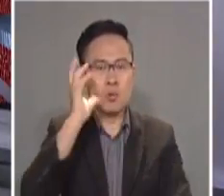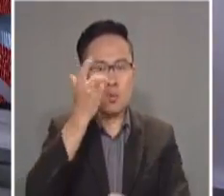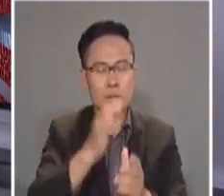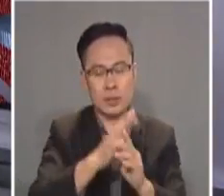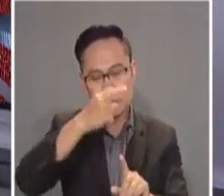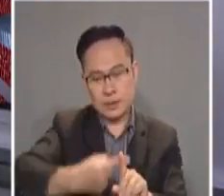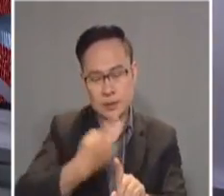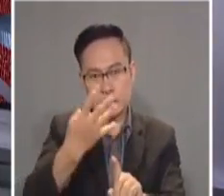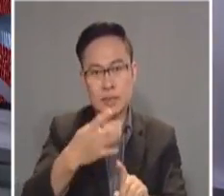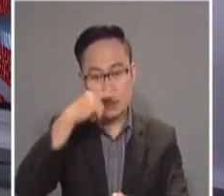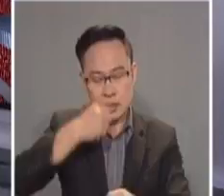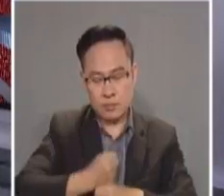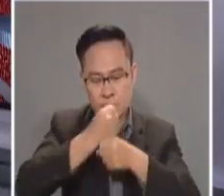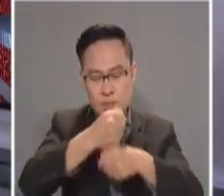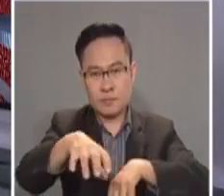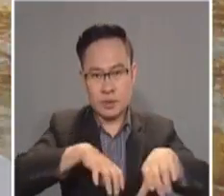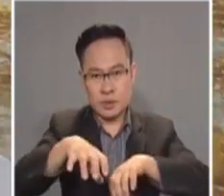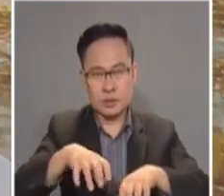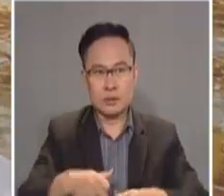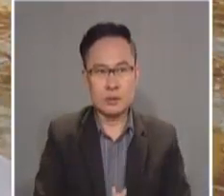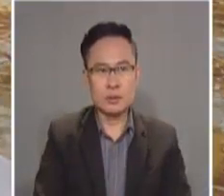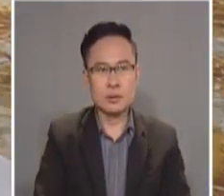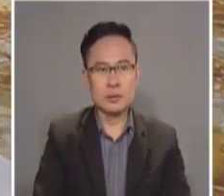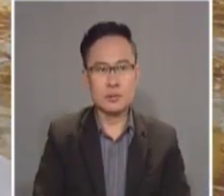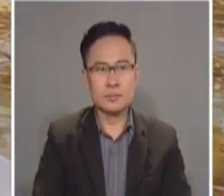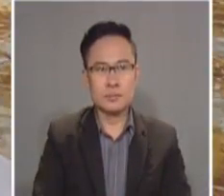ในเดือนเมษายนนี้ติดตามได้จากรายงานครับ